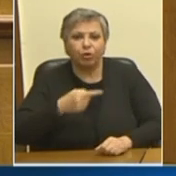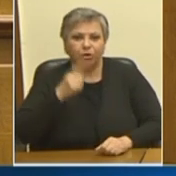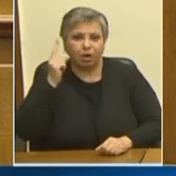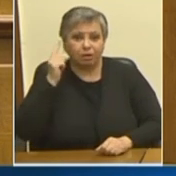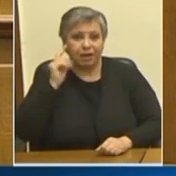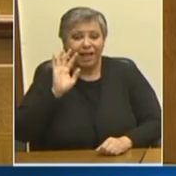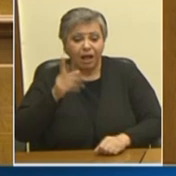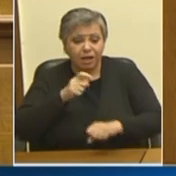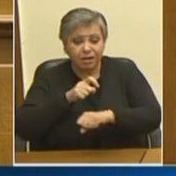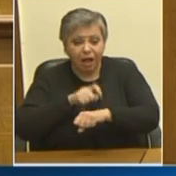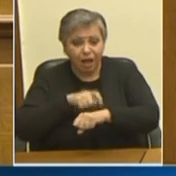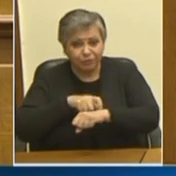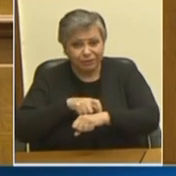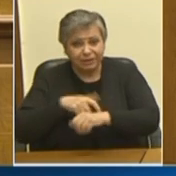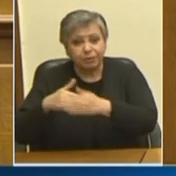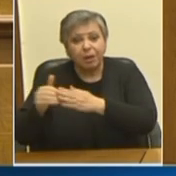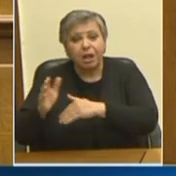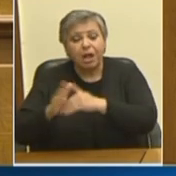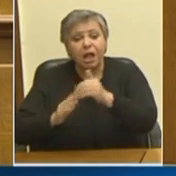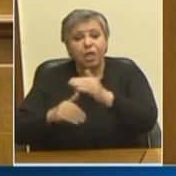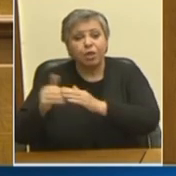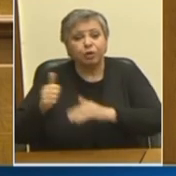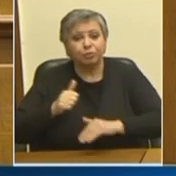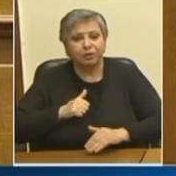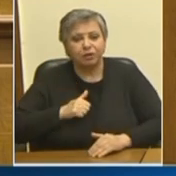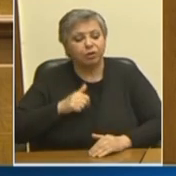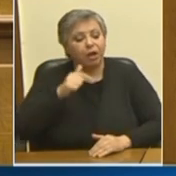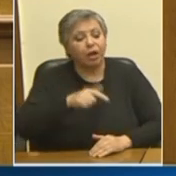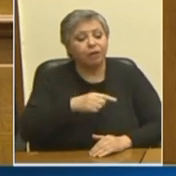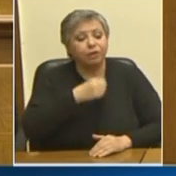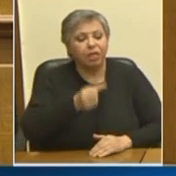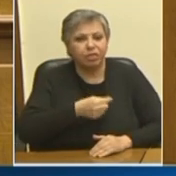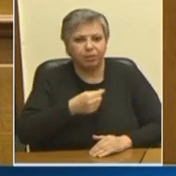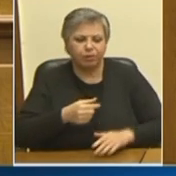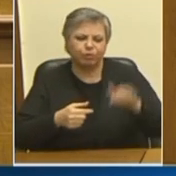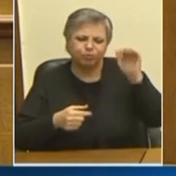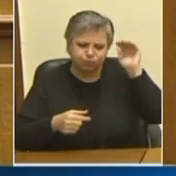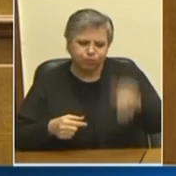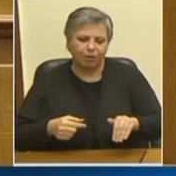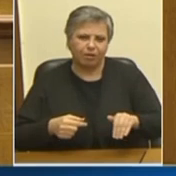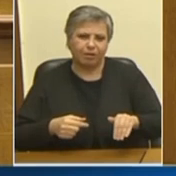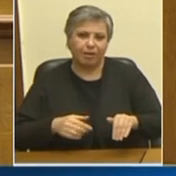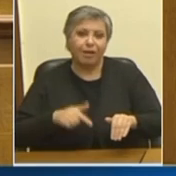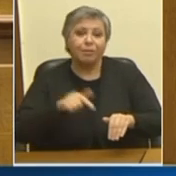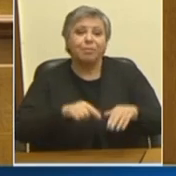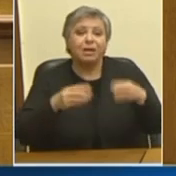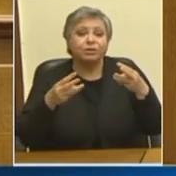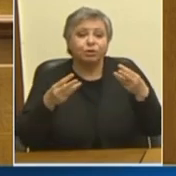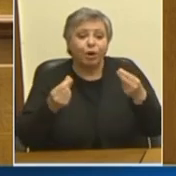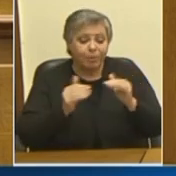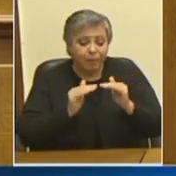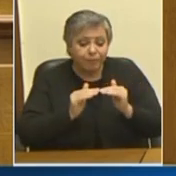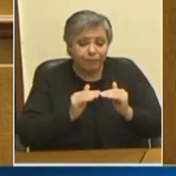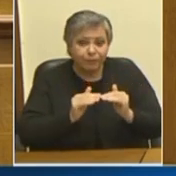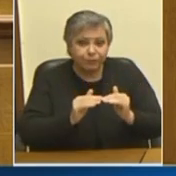των κρατικών πανεπιστημίων. Θα έχουμε την απαξίωση. Έτσι όπως είναι σήμερα τα κρατικά πανεπιστήμια, δεν θα μπορέσουν να